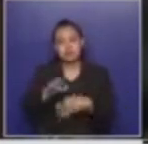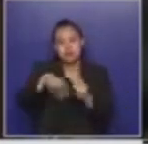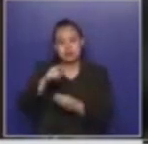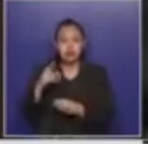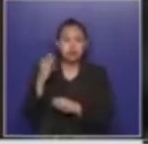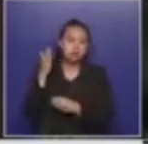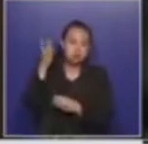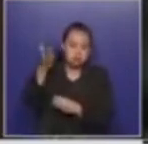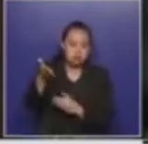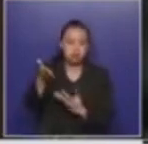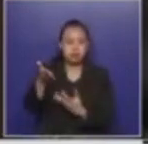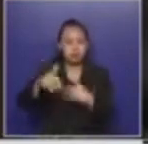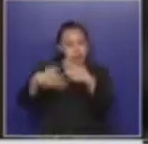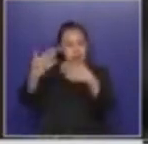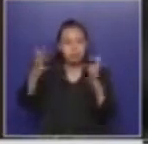ถ้าไม่มีถ้ามีนะครับก็ต้องมีนโยบายใหม่ๆแล้วให้หน่วยงานที่รับประมาณนั้นเสนอเม็ดเงินก็มาเพื่อให้สอดคล้องกับนโยบายเพราะนั้นผมถึงบอกว่าการจัดงบประมาณนั้นจัดแบบราชการมาโดยตลอดก็คือทำไปตามหน่วยงานที่ร้องขอมาแล้วก็ปรับตัวให้อยู่ในกรอบ